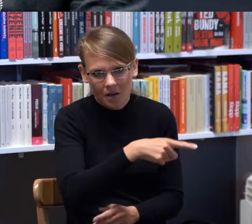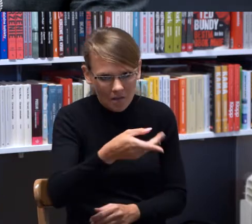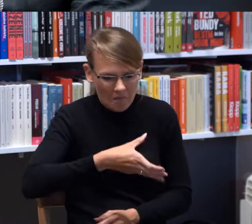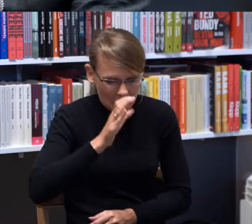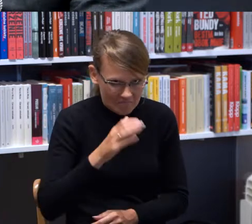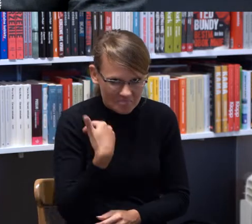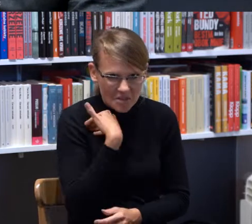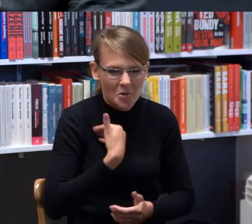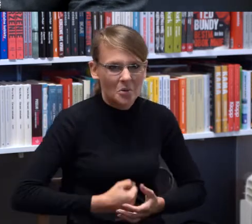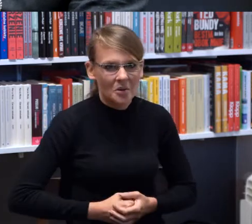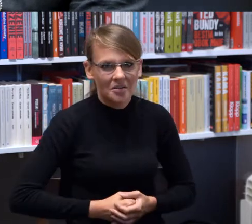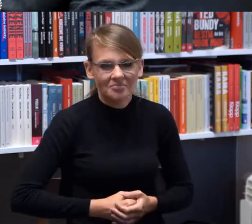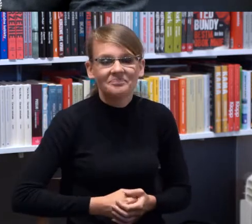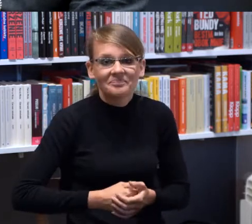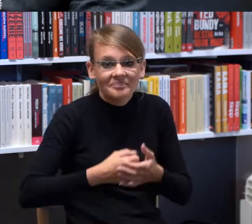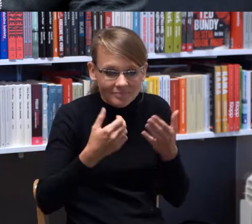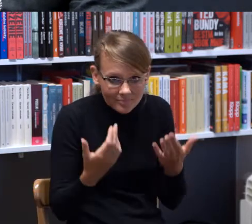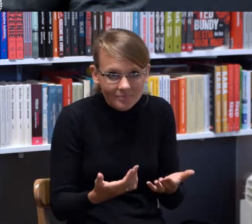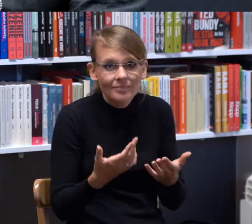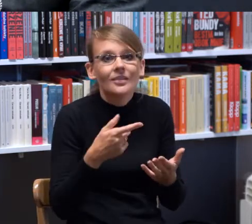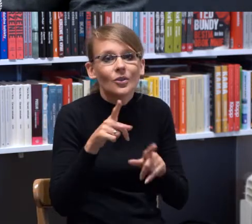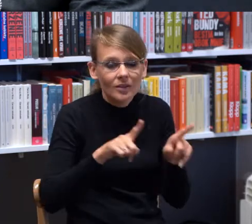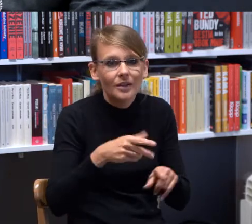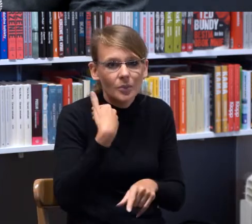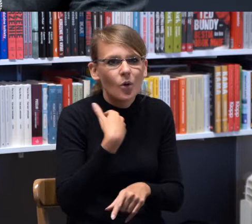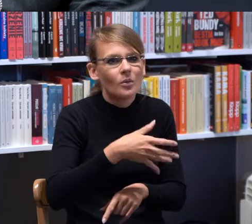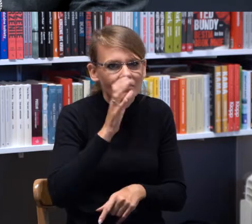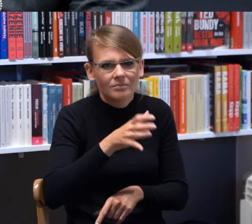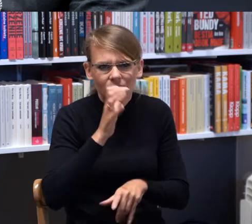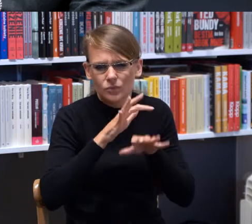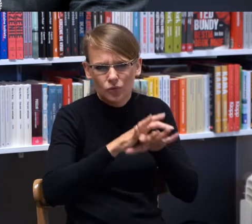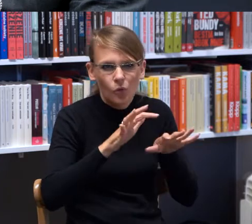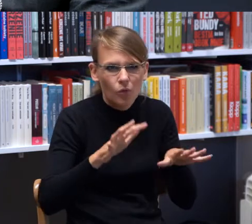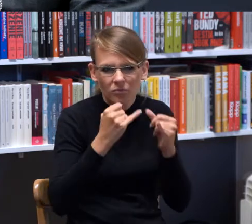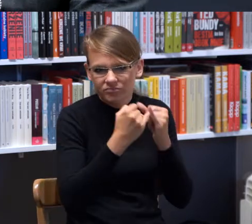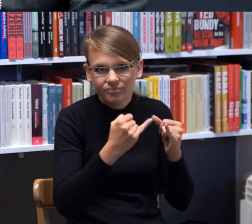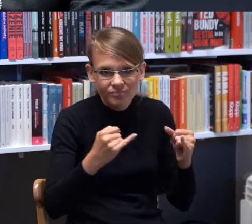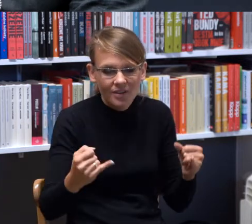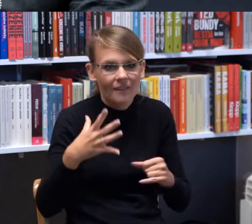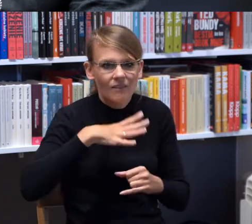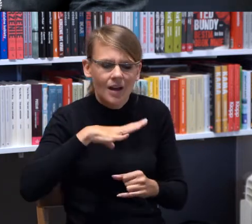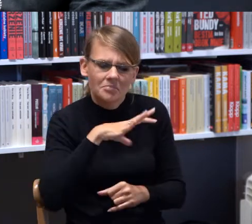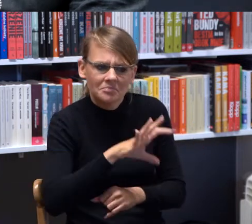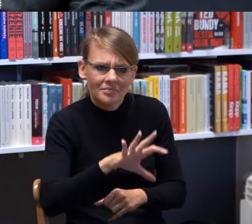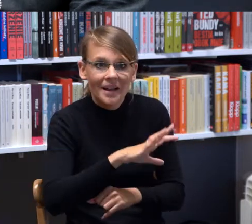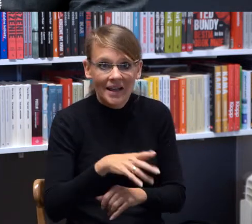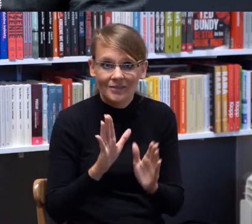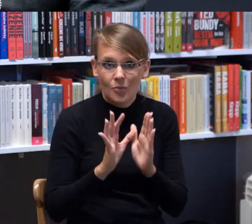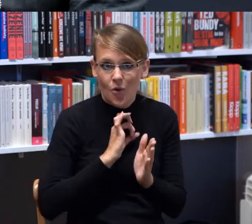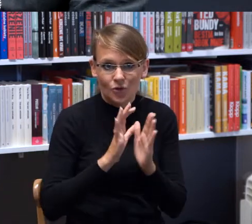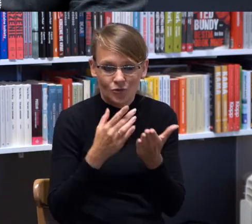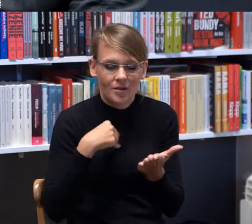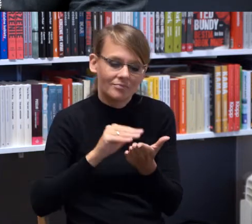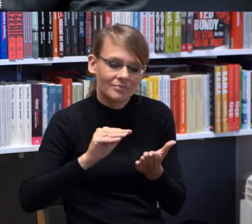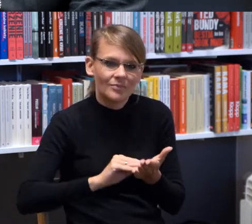No więc no zmierzam do tego, że pi to dużo, pi to różnie i warto się temu przyjrzeć. Ja zresztą w książce piszę, że to